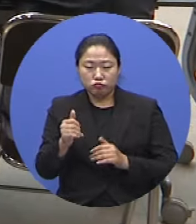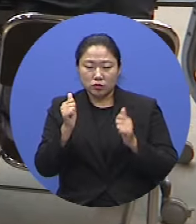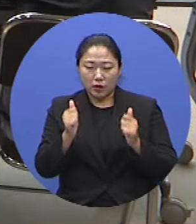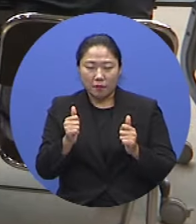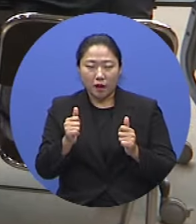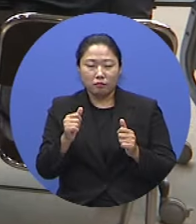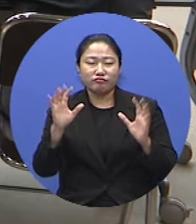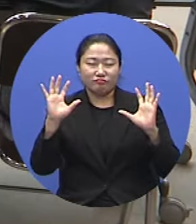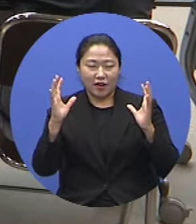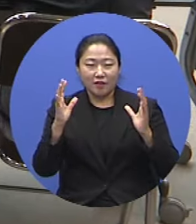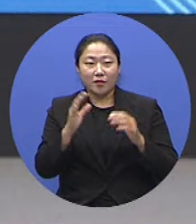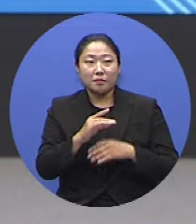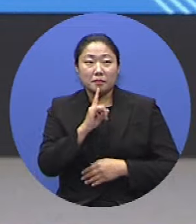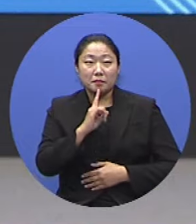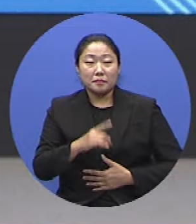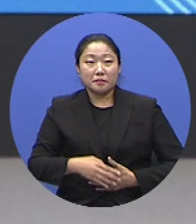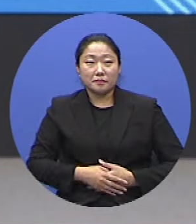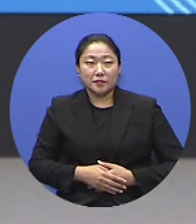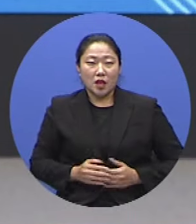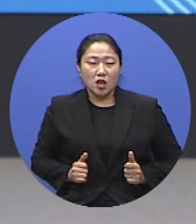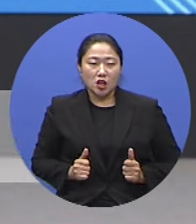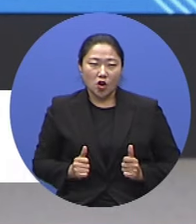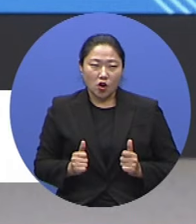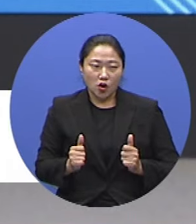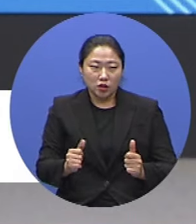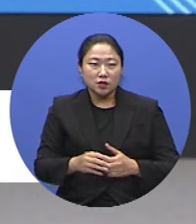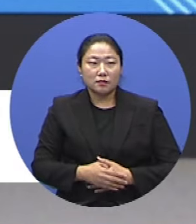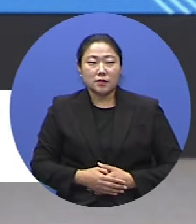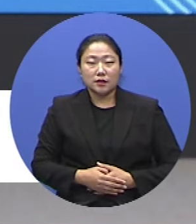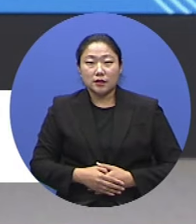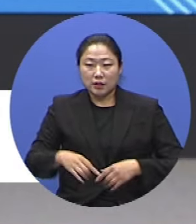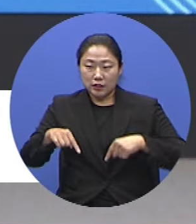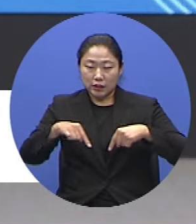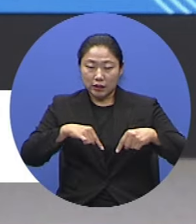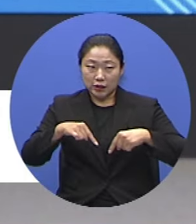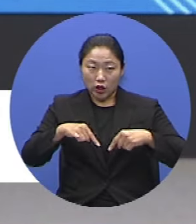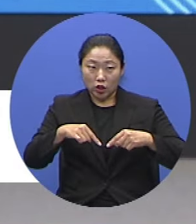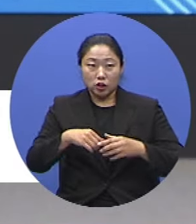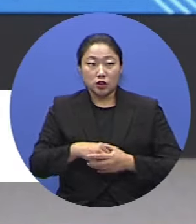환영의 뜻을 밝혔습니다. 열심히 시정을